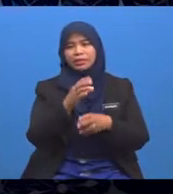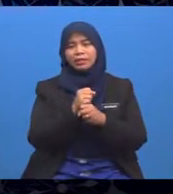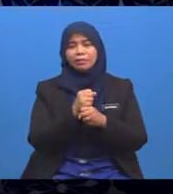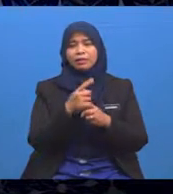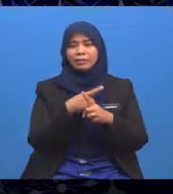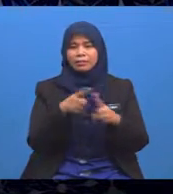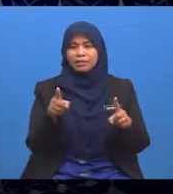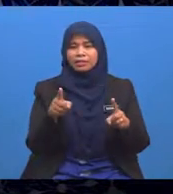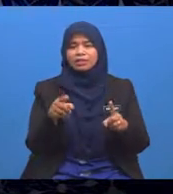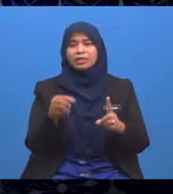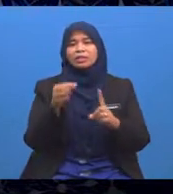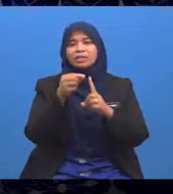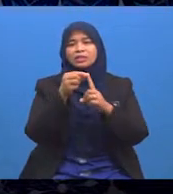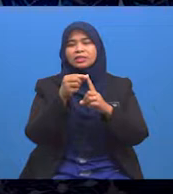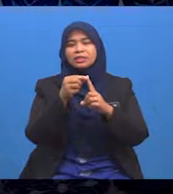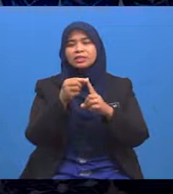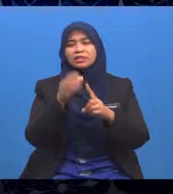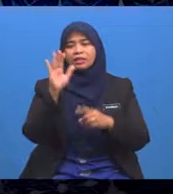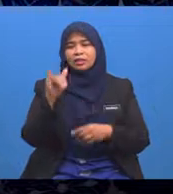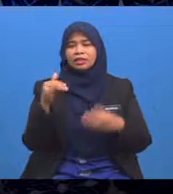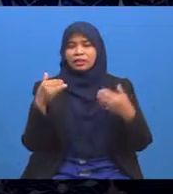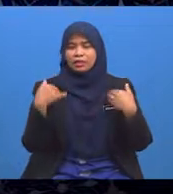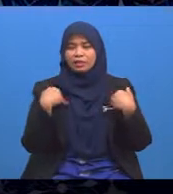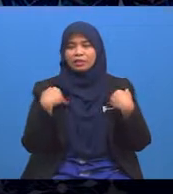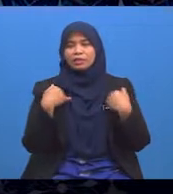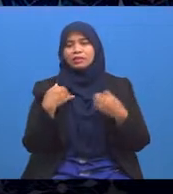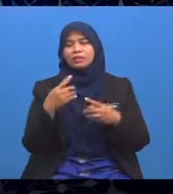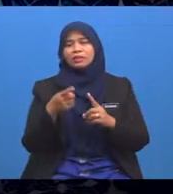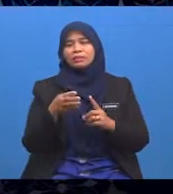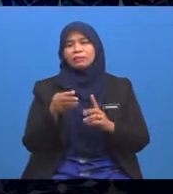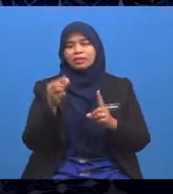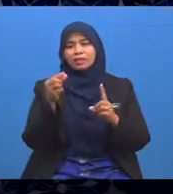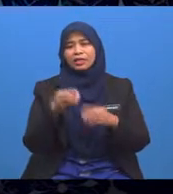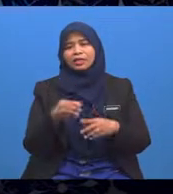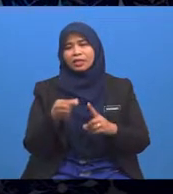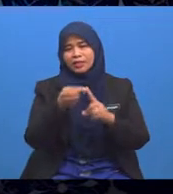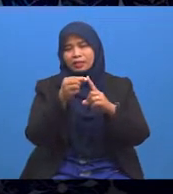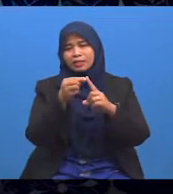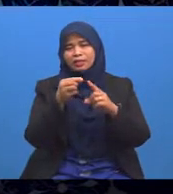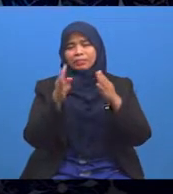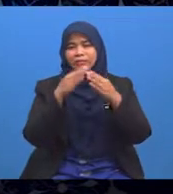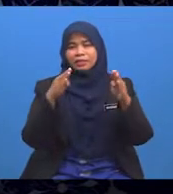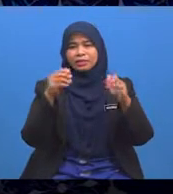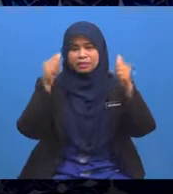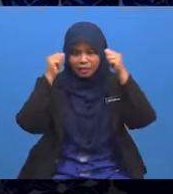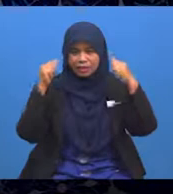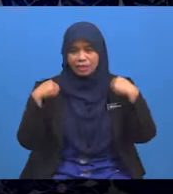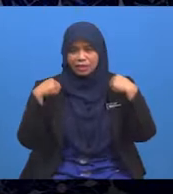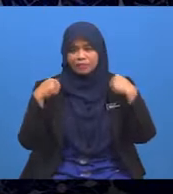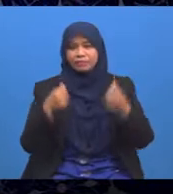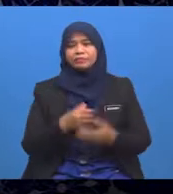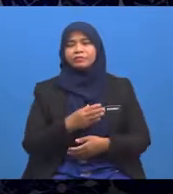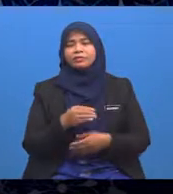membezakan istilah-istilah yang terdiri daripada perkataan bahasa Arab dan bahasa Inggeris yang